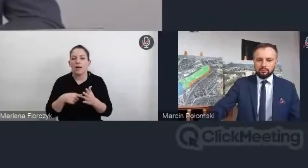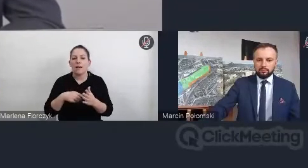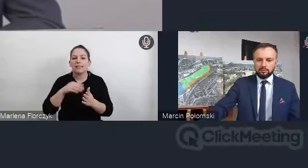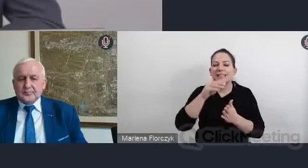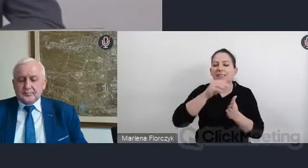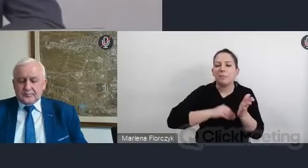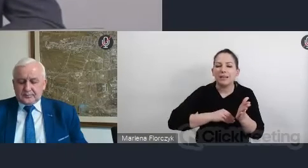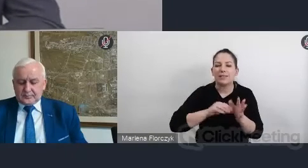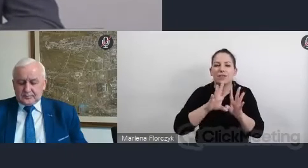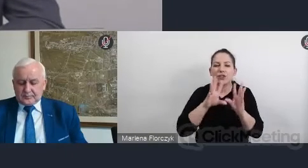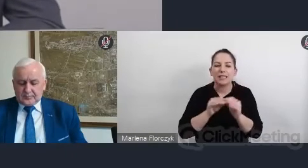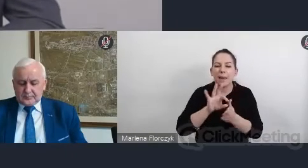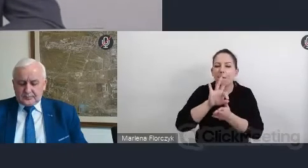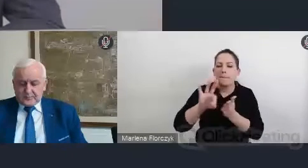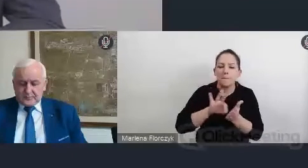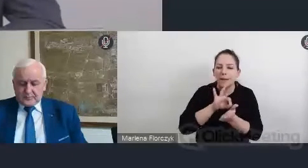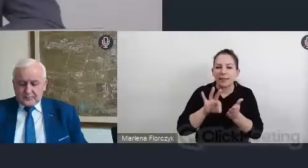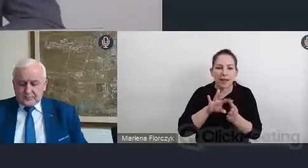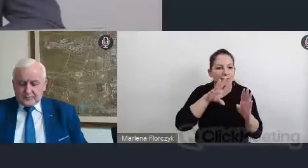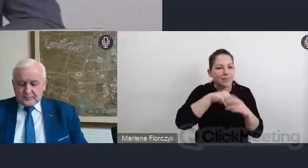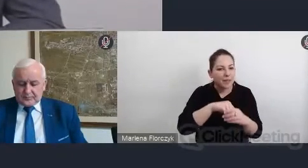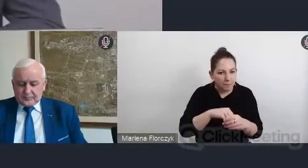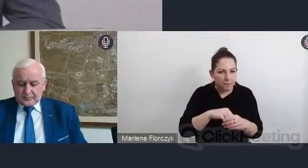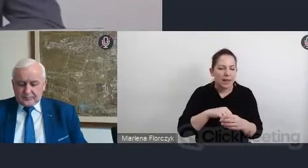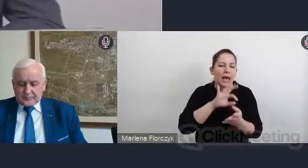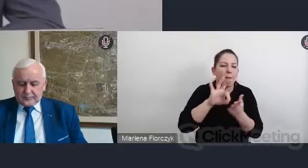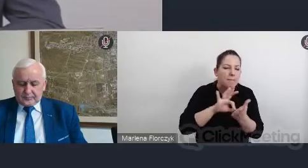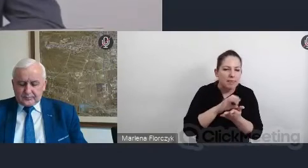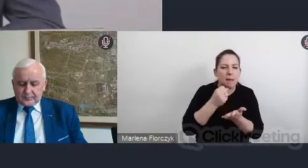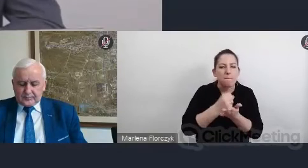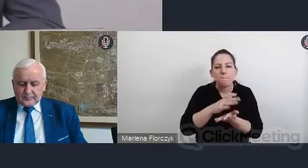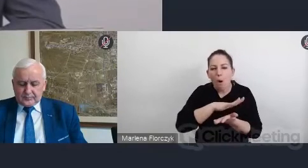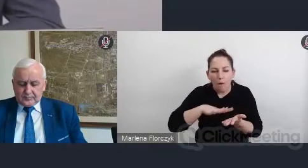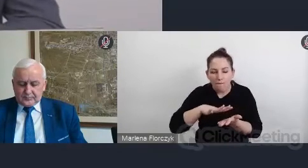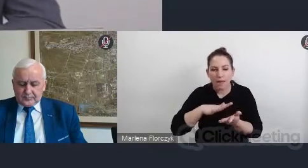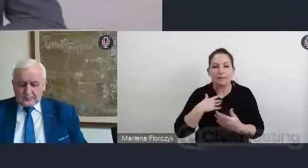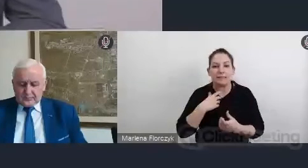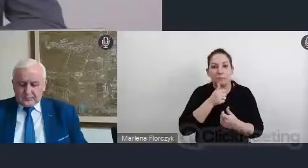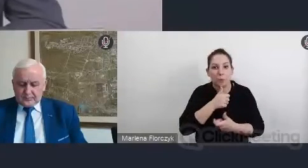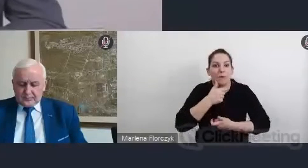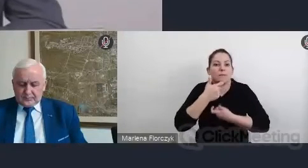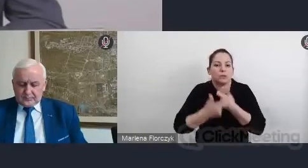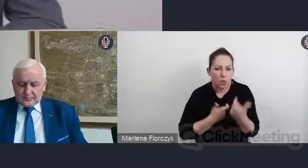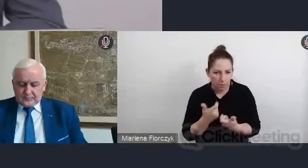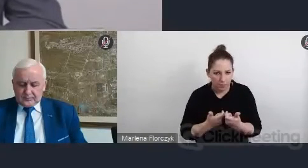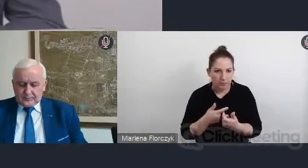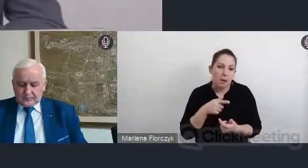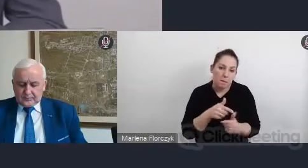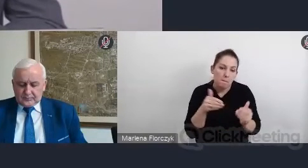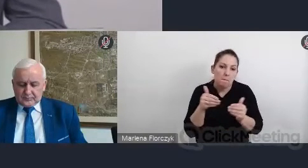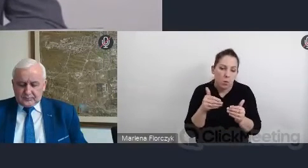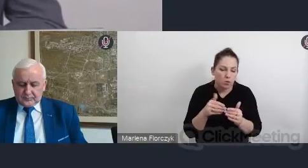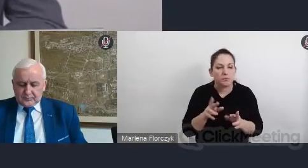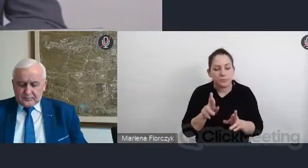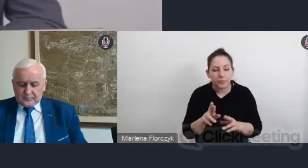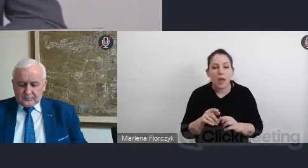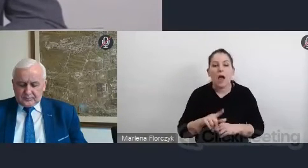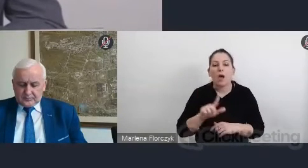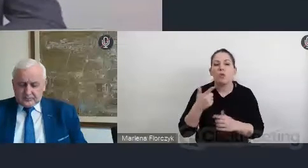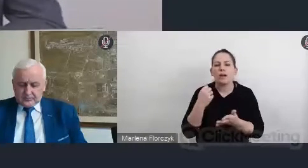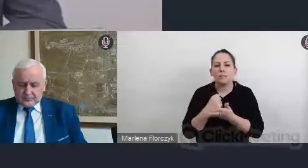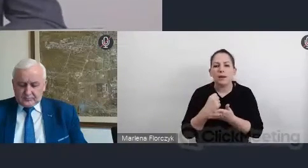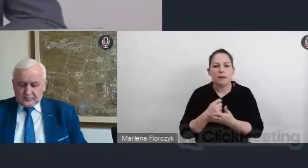wszystkich gmin, które się tam znajdują, gmin, powiatów i spróbujemy to zrobić. To jest jakaś możliwość. Drugi wątek, który